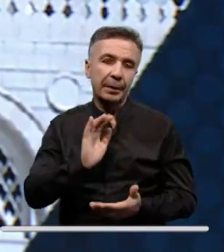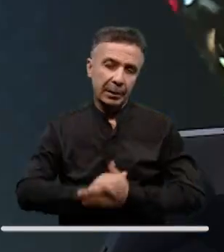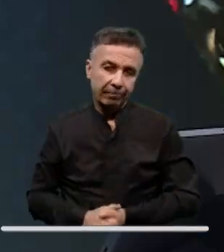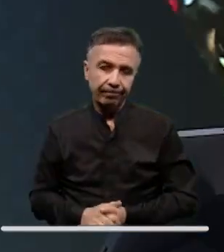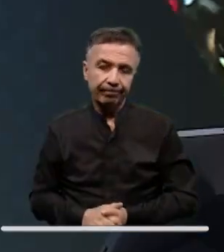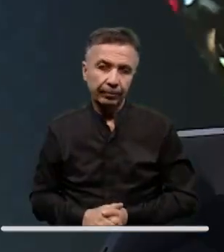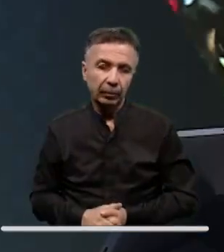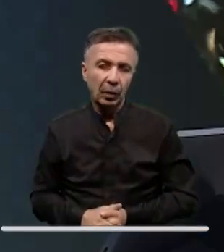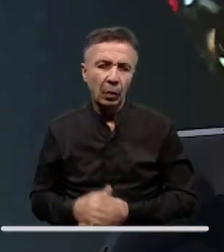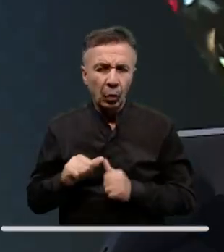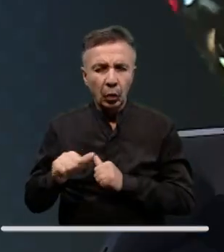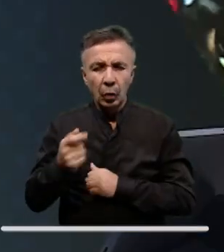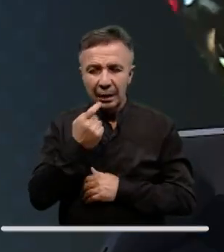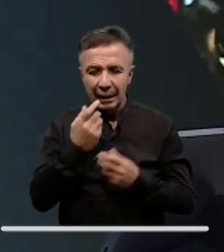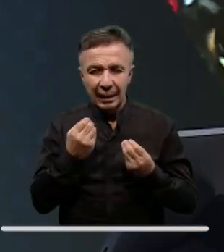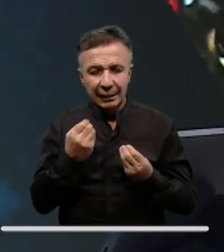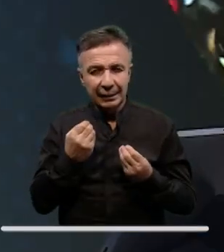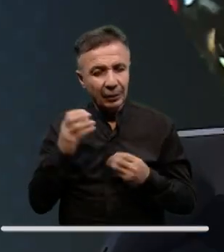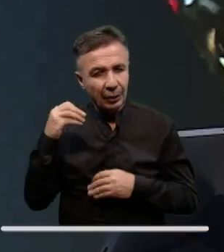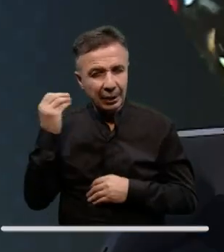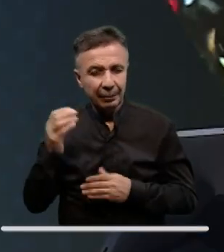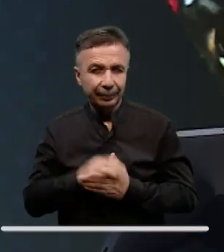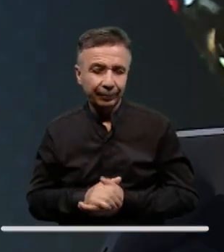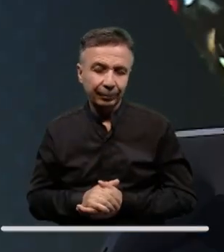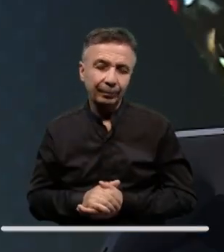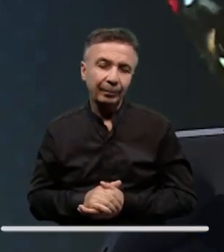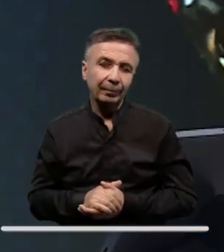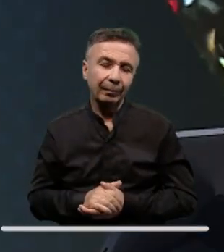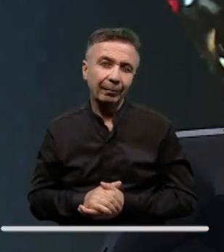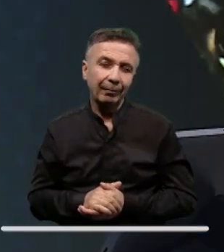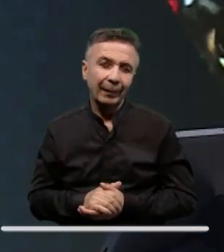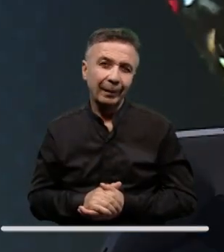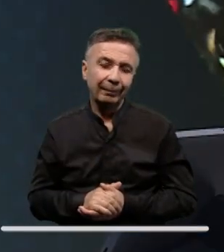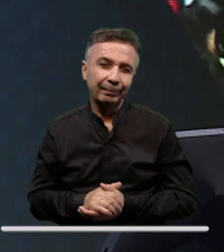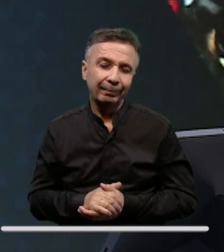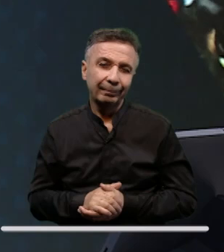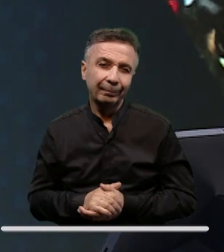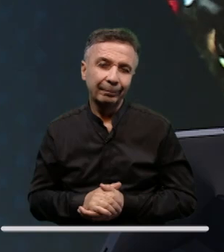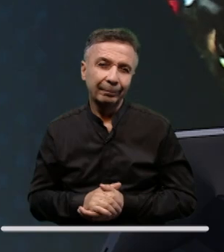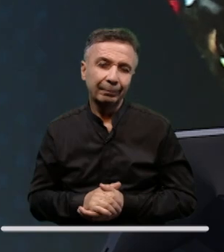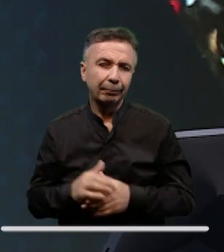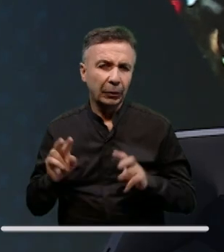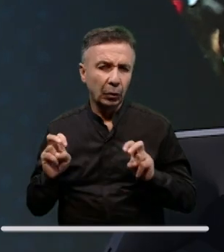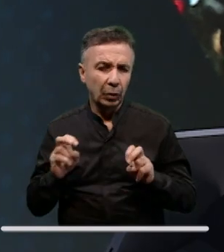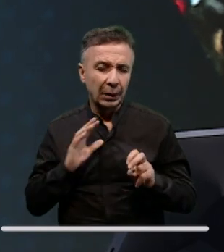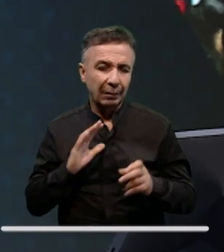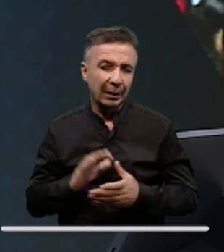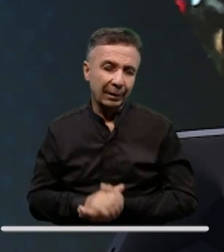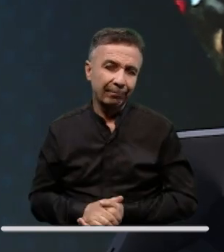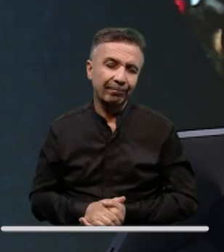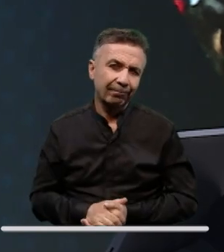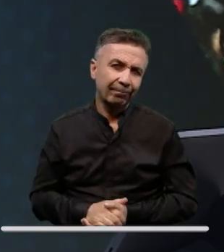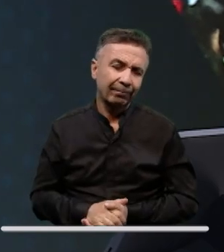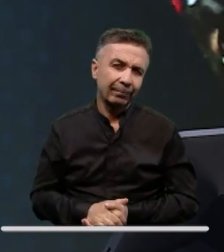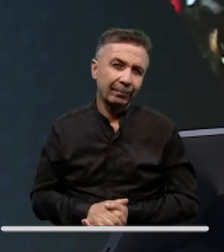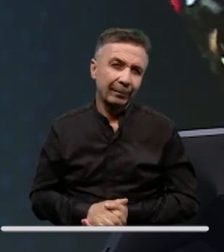şimdi uzun yıllardır burada hocalarım beraber olunca ben de tabii onların tecrübelerini Demek ki biraz kazanıyorum bir husus daha var mıydı hocam sanki